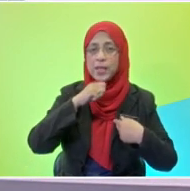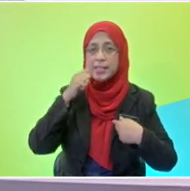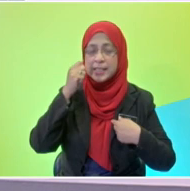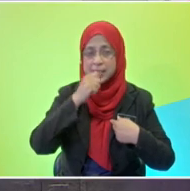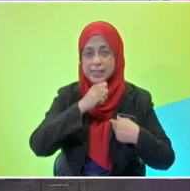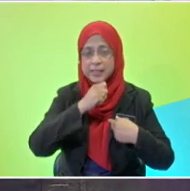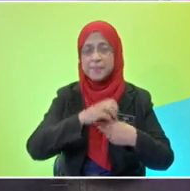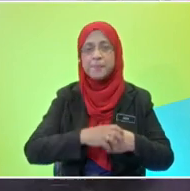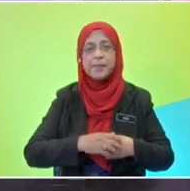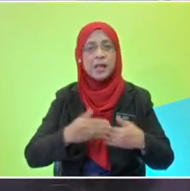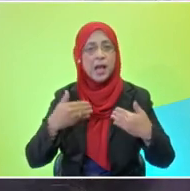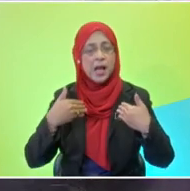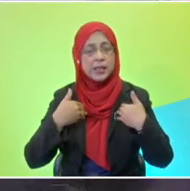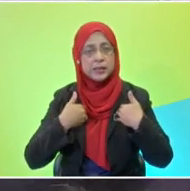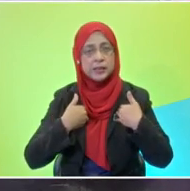mempunyai